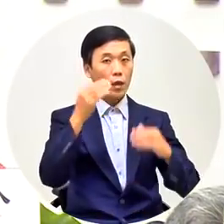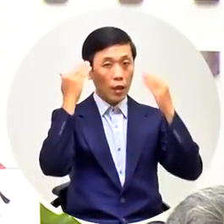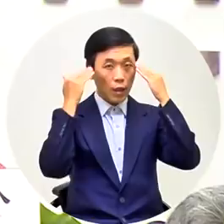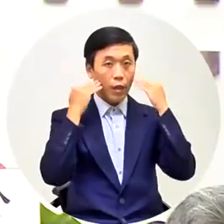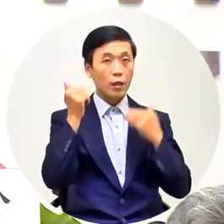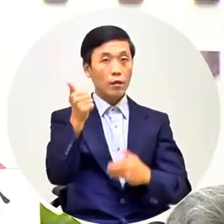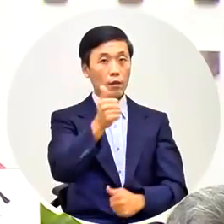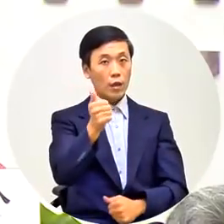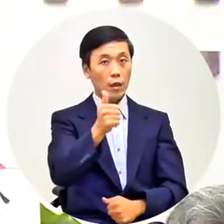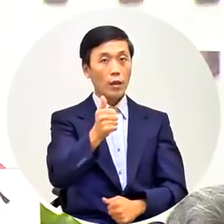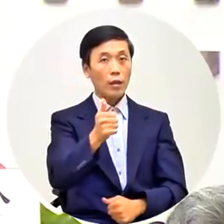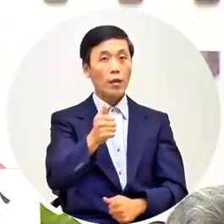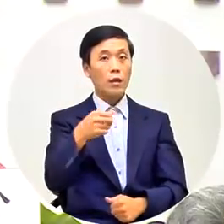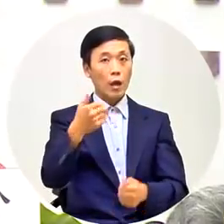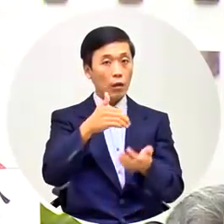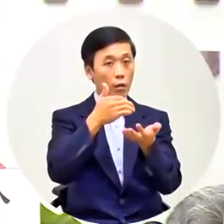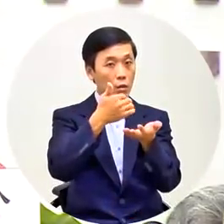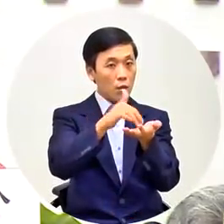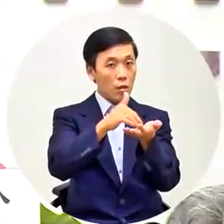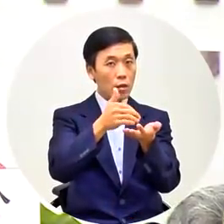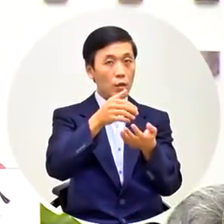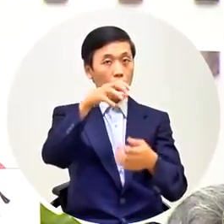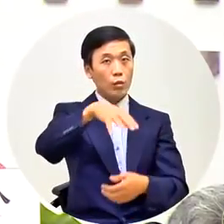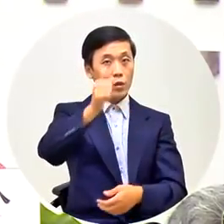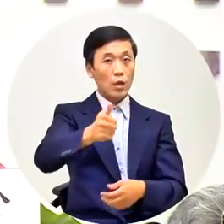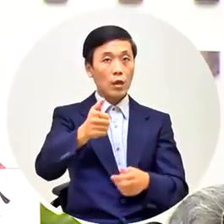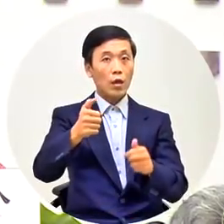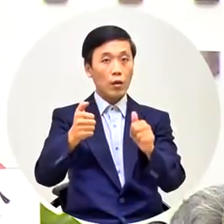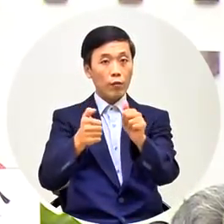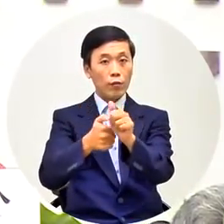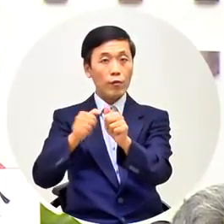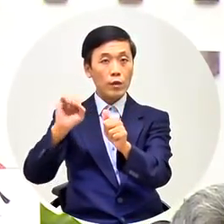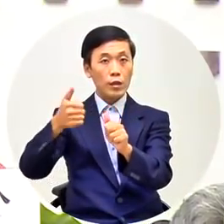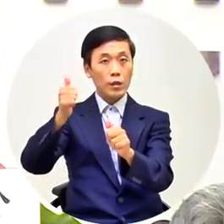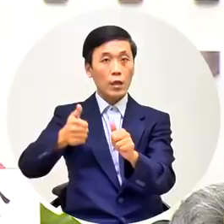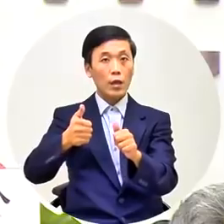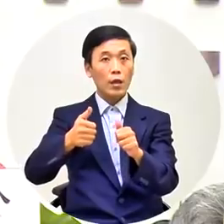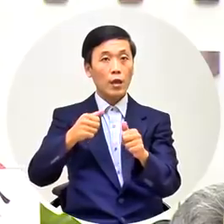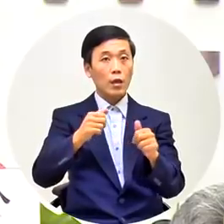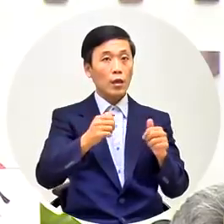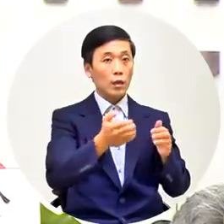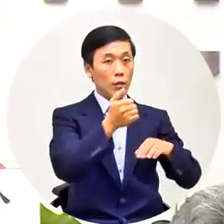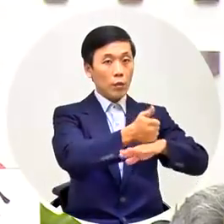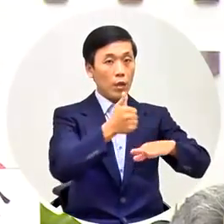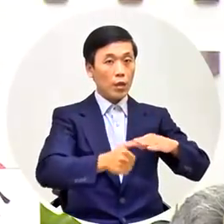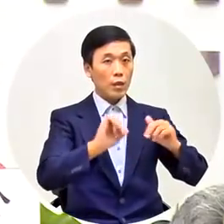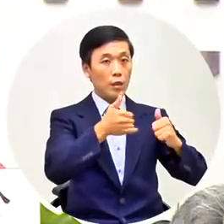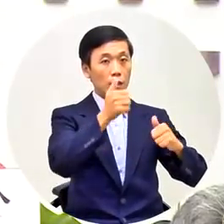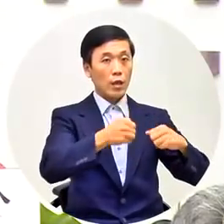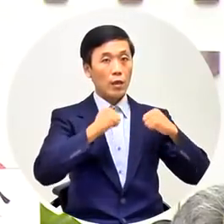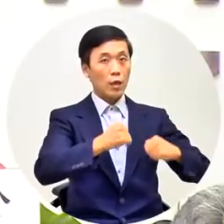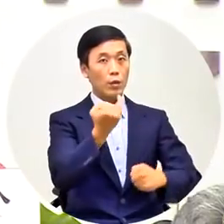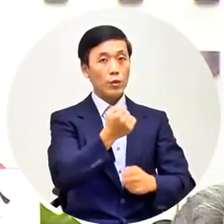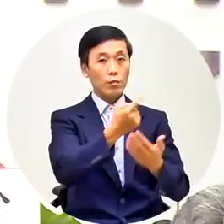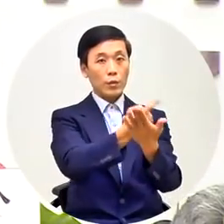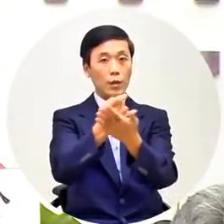咱两位副市长，康前议长， 啊，各位好同事，大家午安，